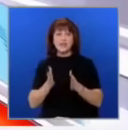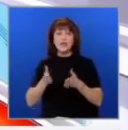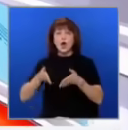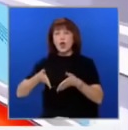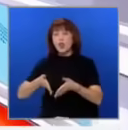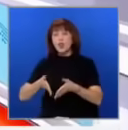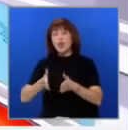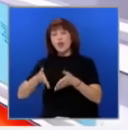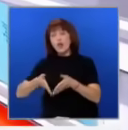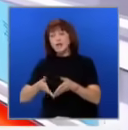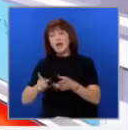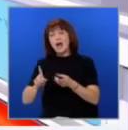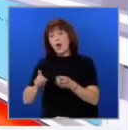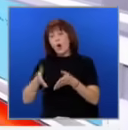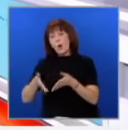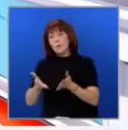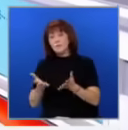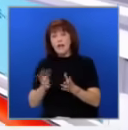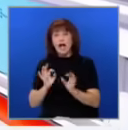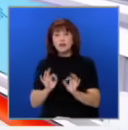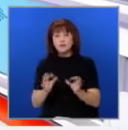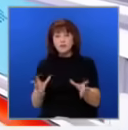съд и как точно са били открити?